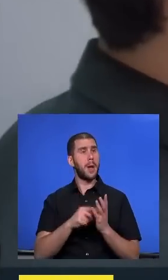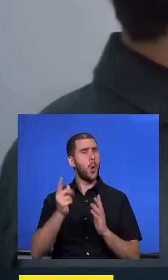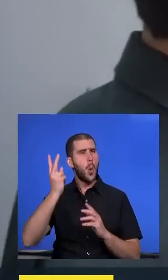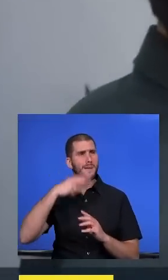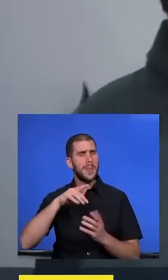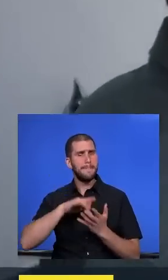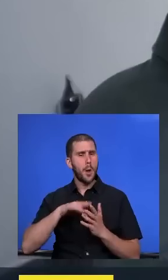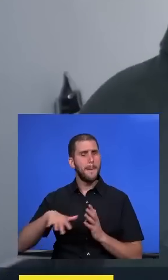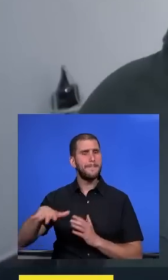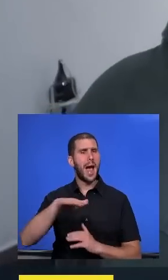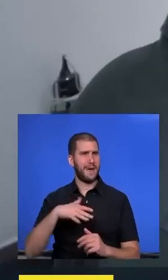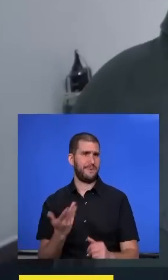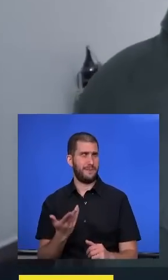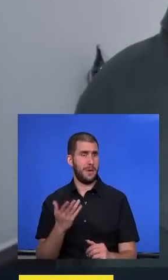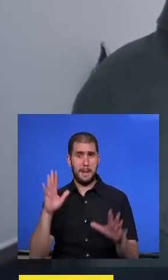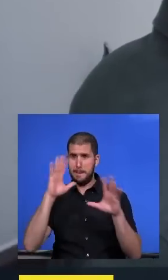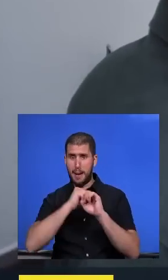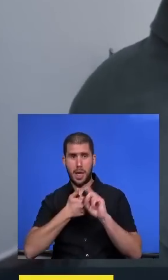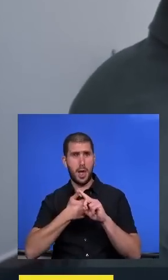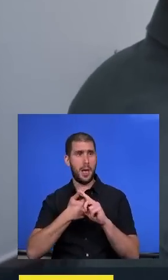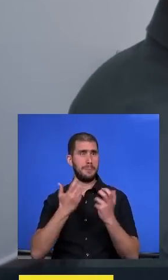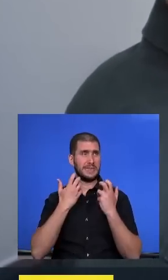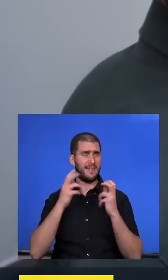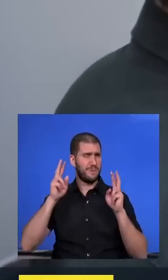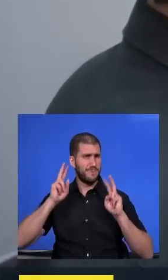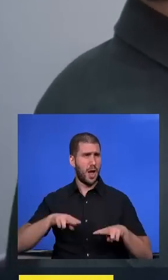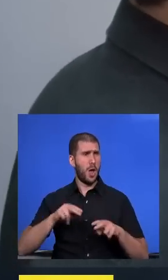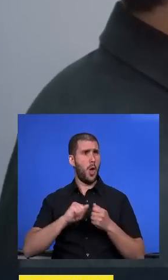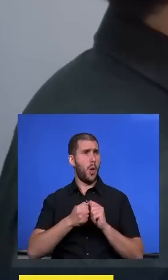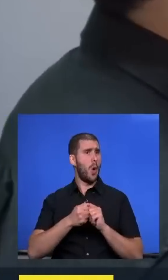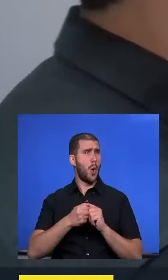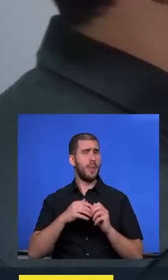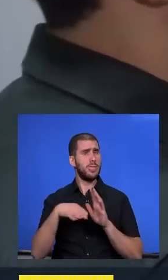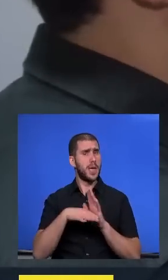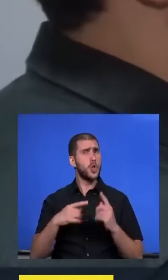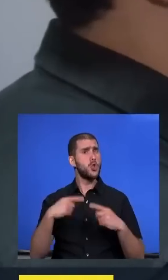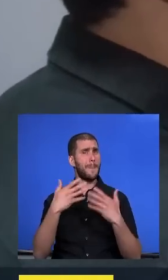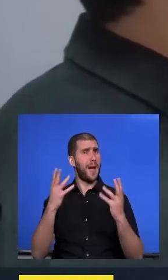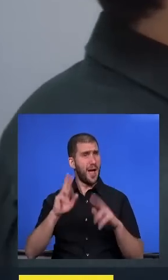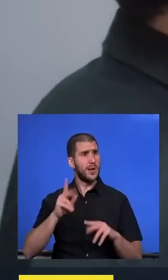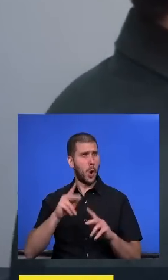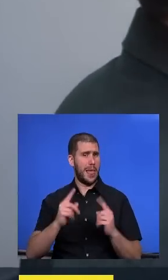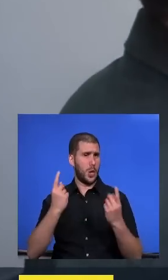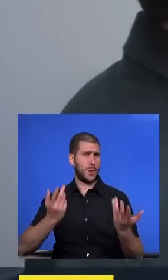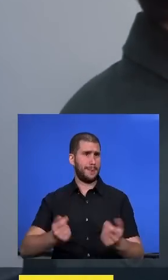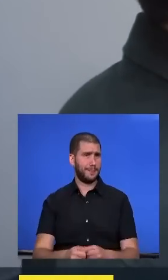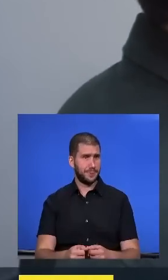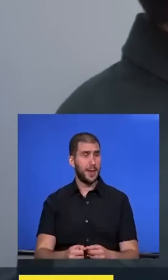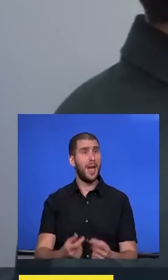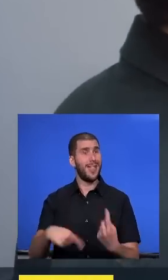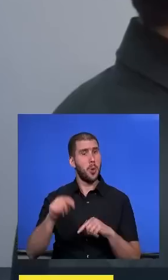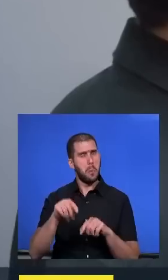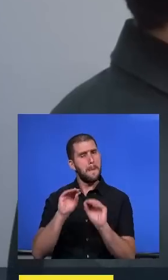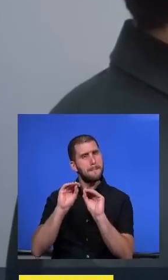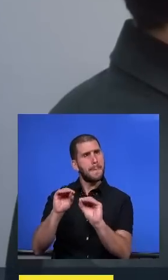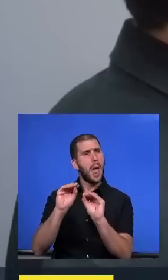מיקומו המרחבי, אם זה בלילה או במזג אוויר בעייתי, ואפילו בתנאי יום בהירים, גם אז זה יכול לקרות. וכאן אנחנו מלמדים